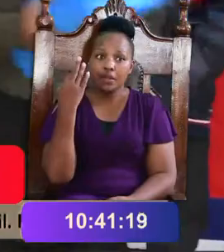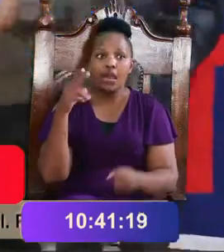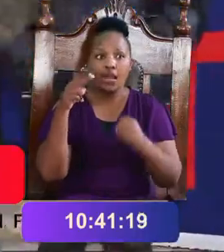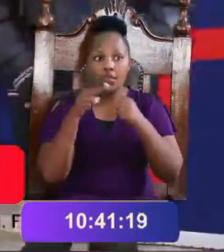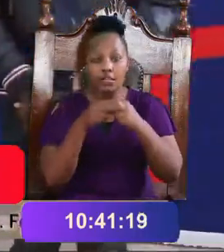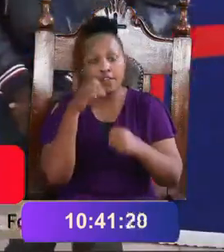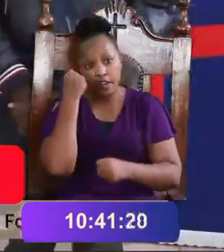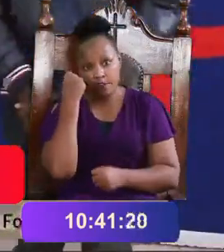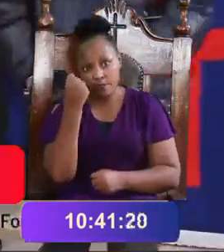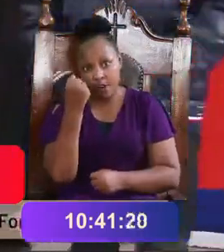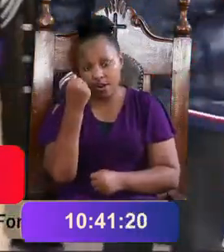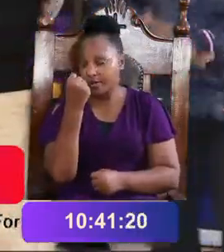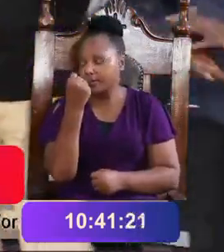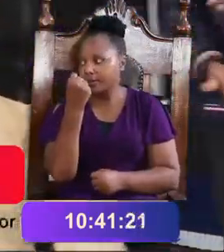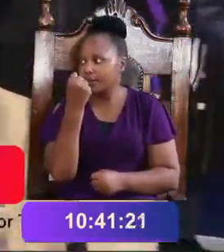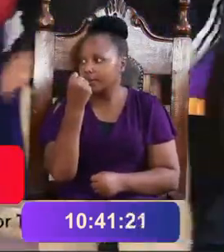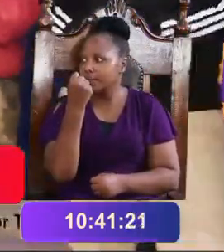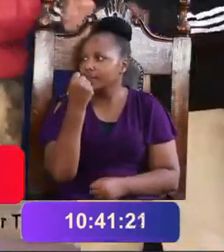375.